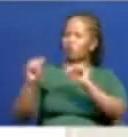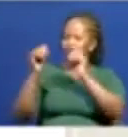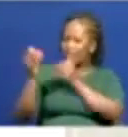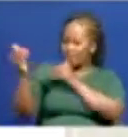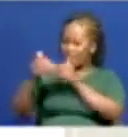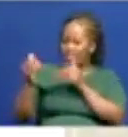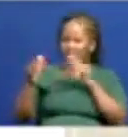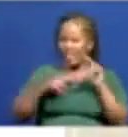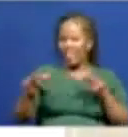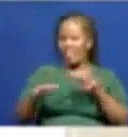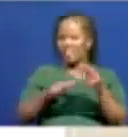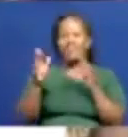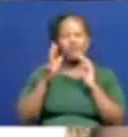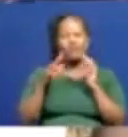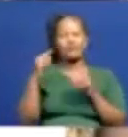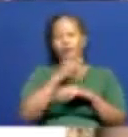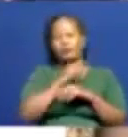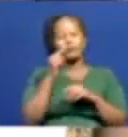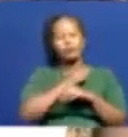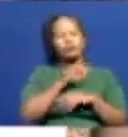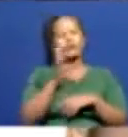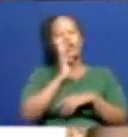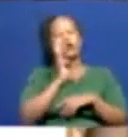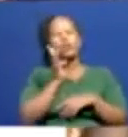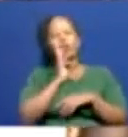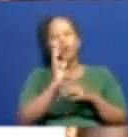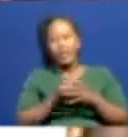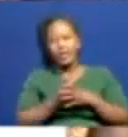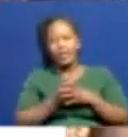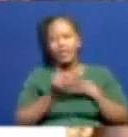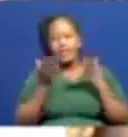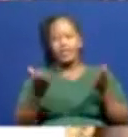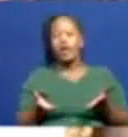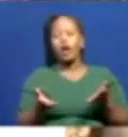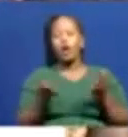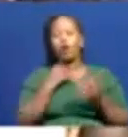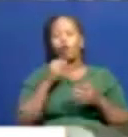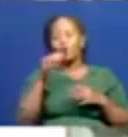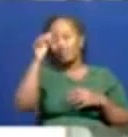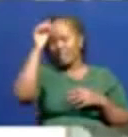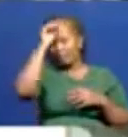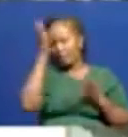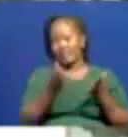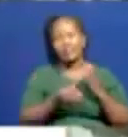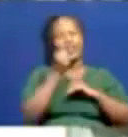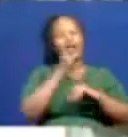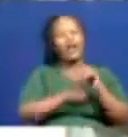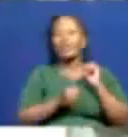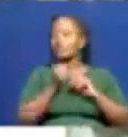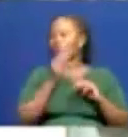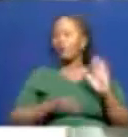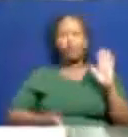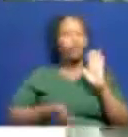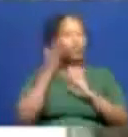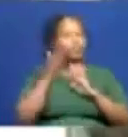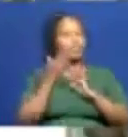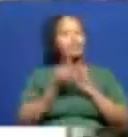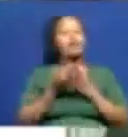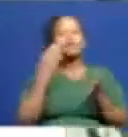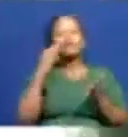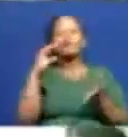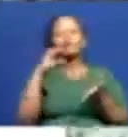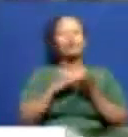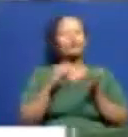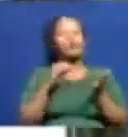pia kuna uchafuzi wa maji. Sasa wanaitaka serikali kuangazia kwa haraka hali hiyo kabla hali